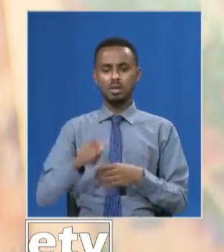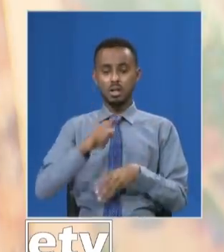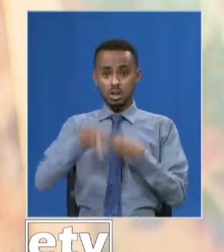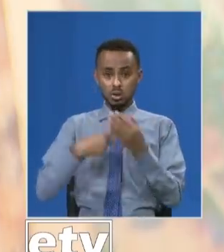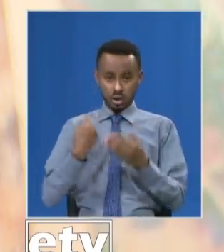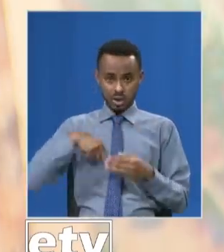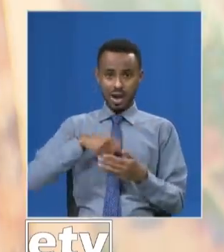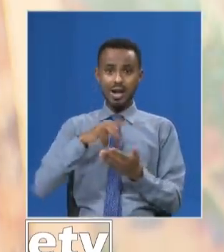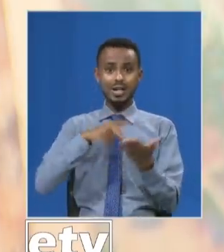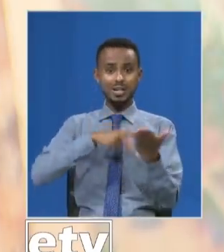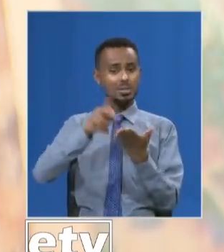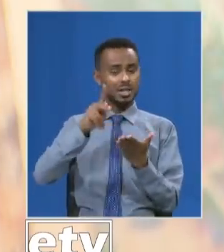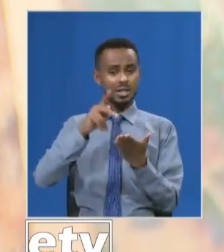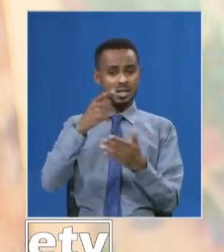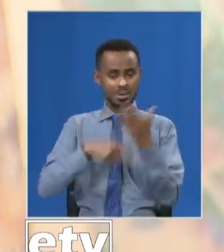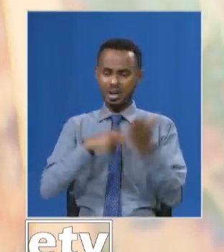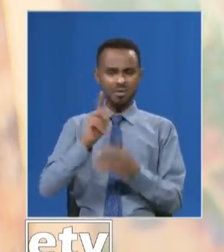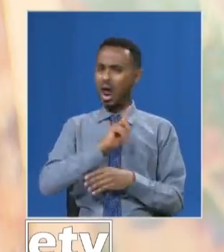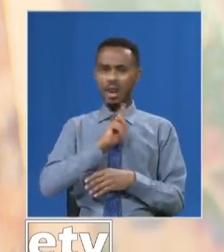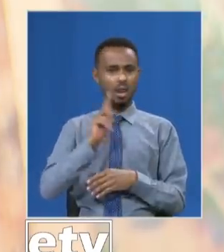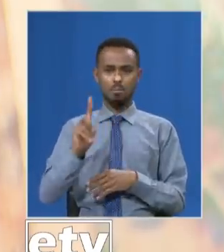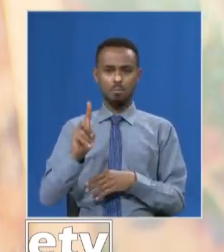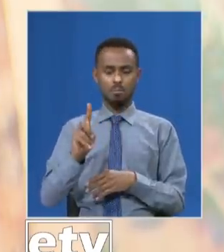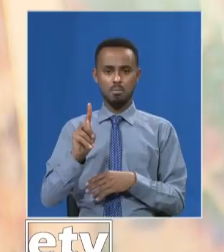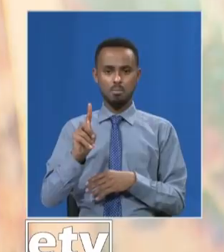ስለሆነ እኛ ግብር ከፈልን አይደለም እንለው